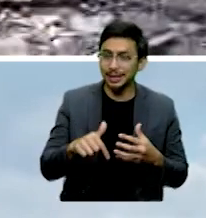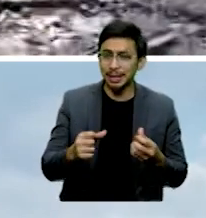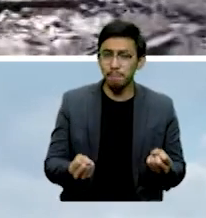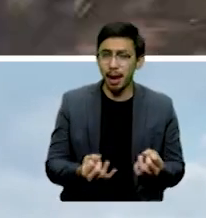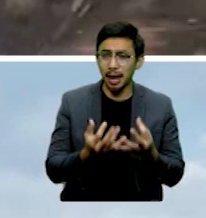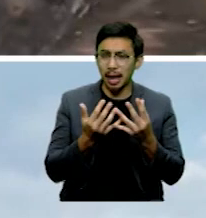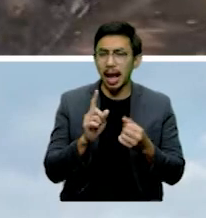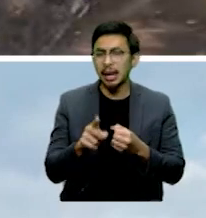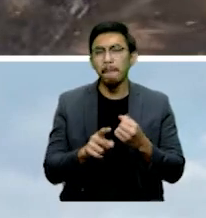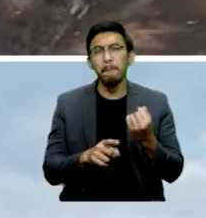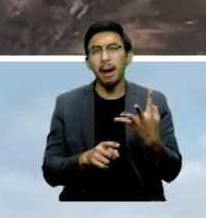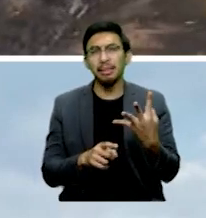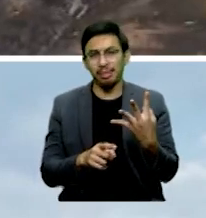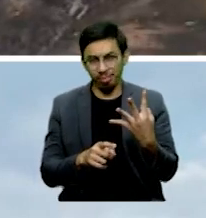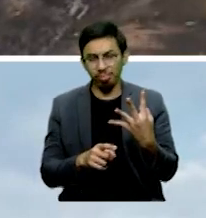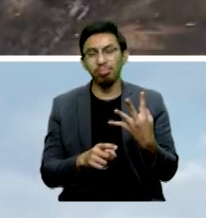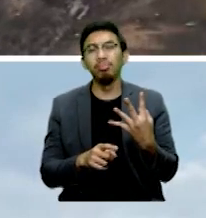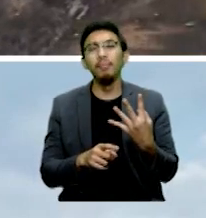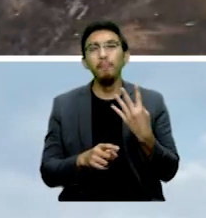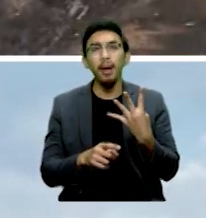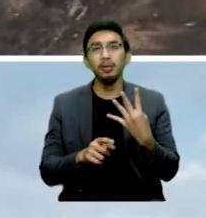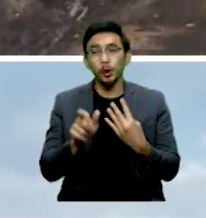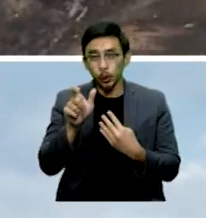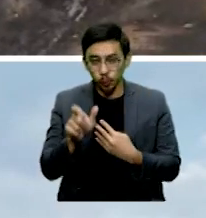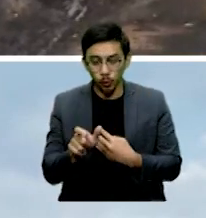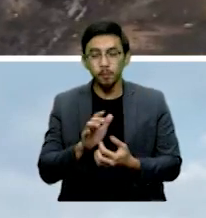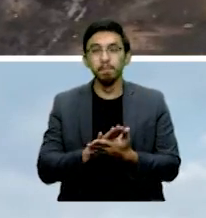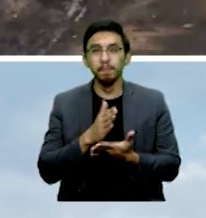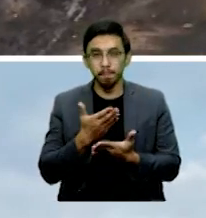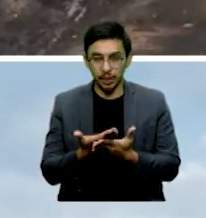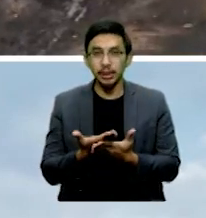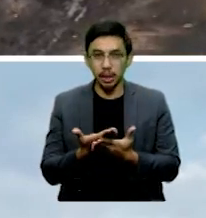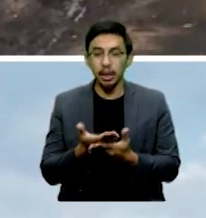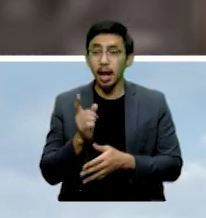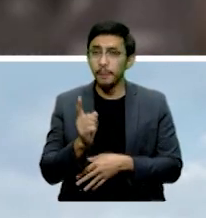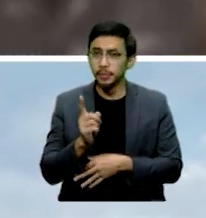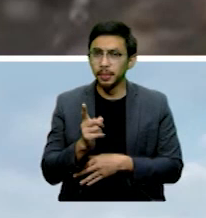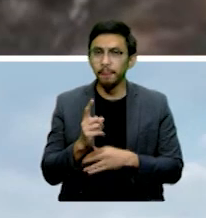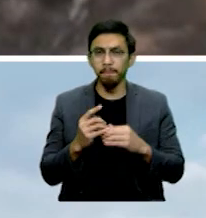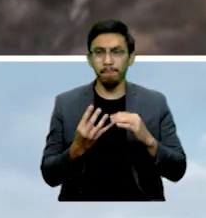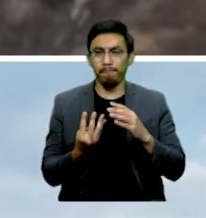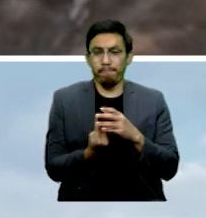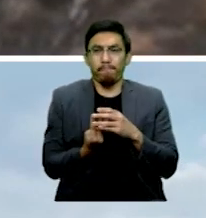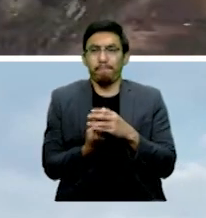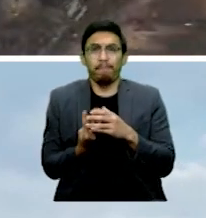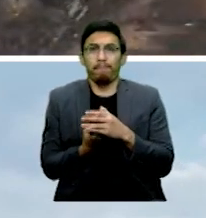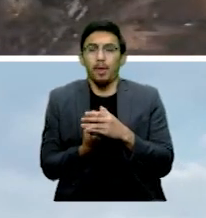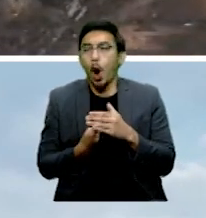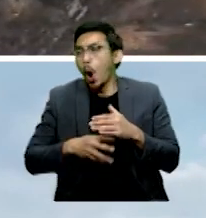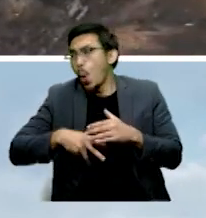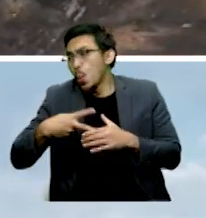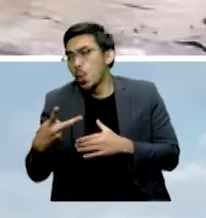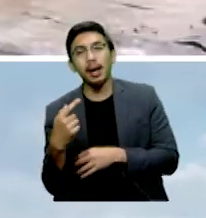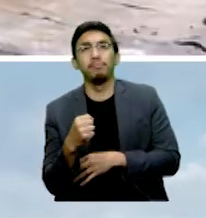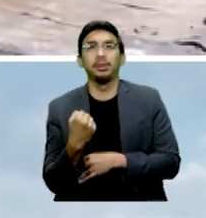4 penghuni yang dikabarkan meninggal dunia dikarenakan terjebak di dalam rumah dan tak sempat menyelamatkan diri